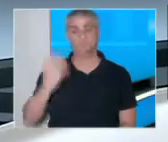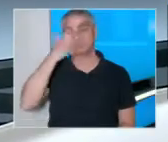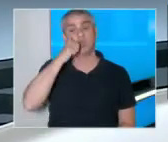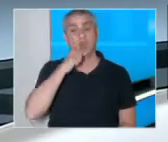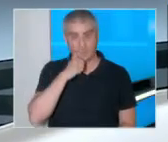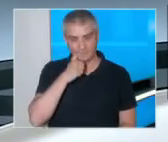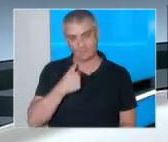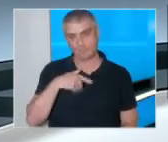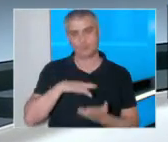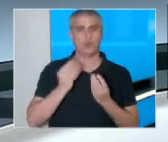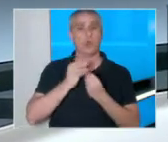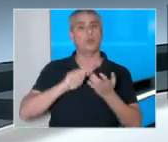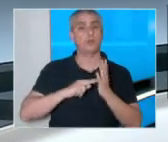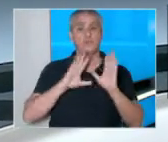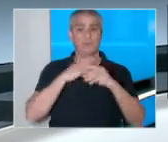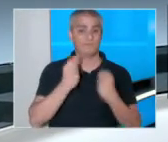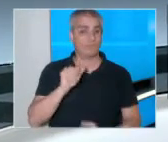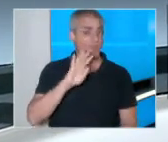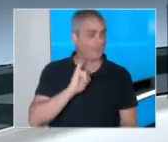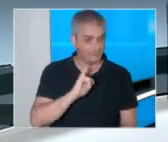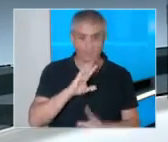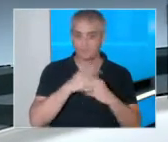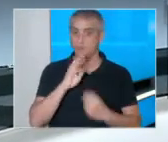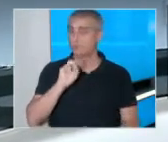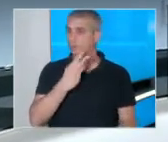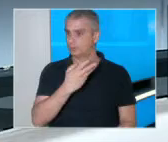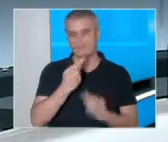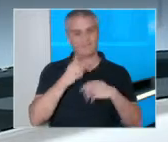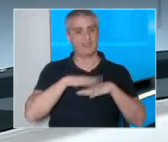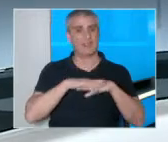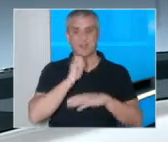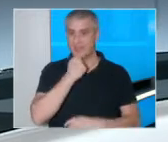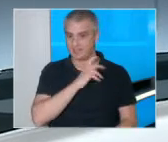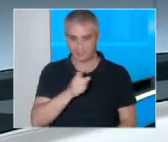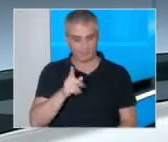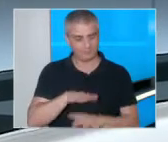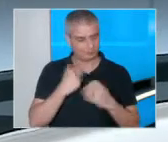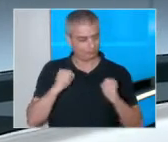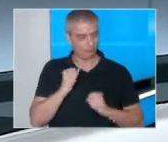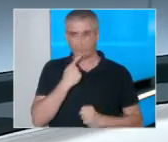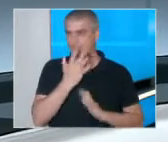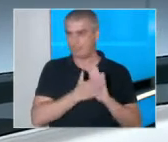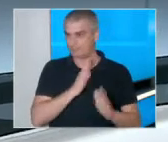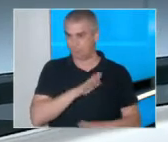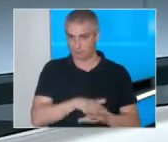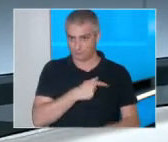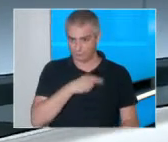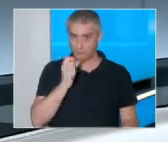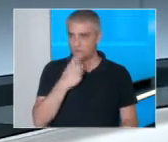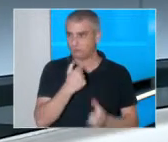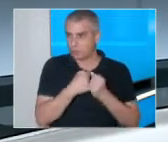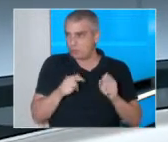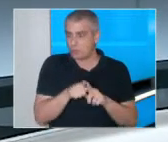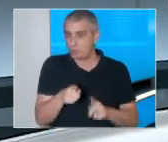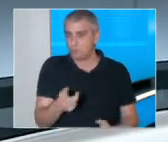שחור לבן, אנחנו כאן בעוד תוכנית, שלום ערב טוב אבי. ערב טוב משה. בלי ועדת אתיקה בבניין, אתה מרגיש משוחרר יותר לומר את אשר על לבך גם בשבועות טעונים